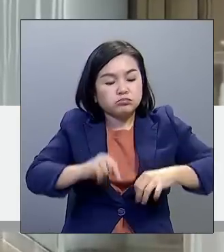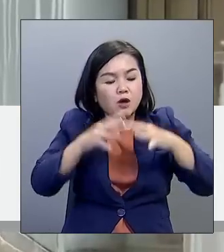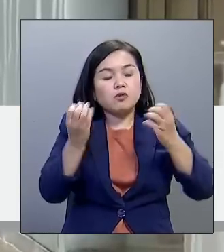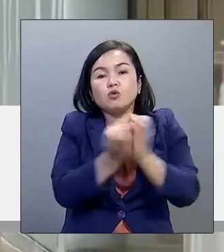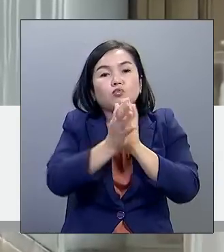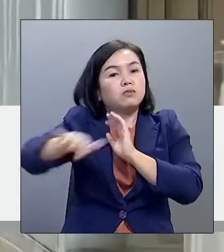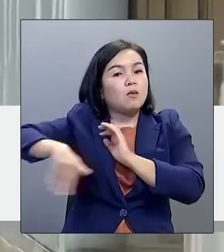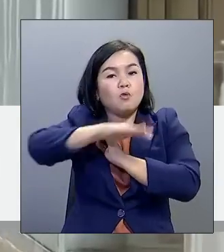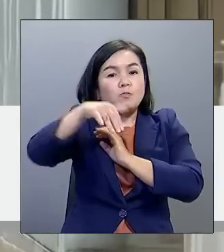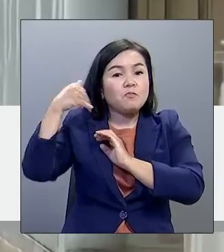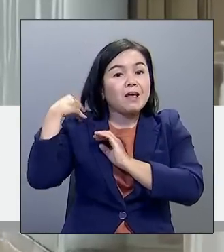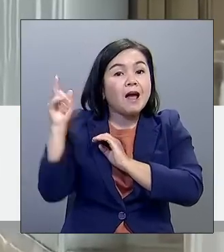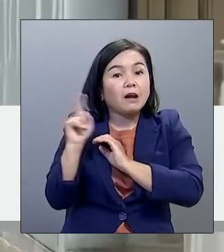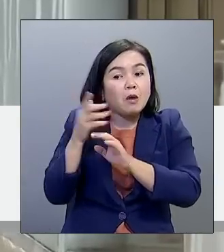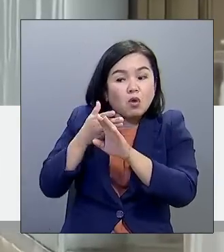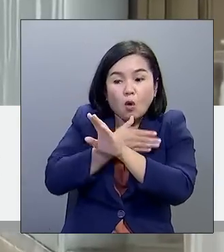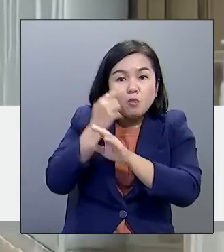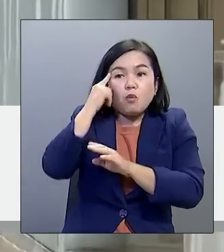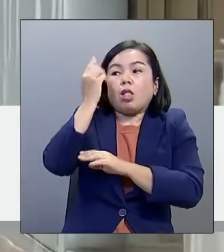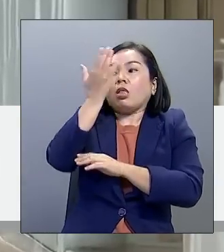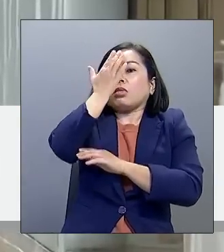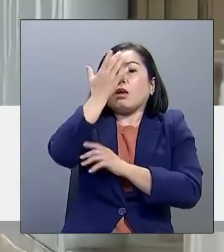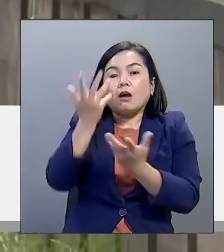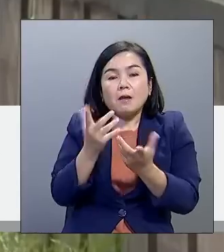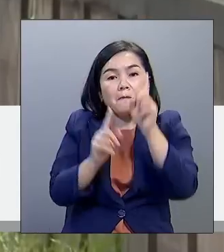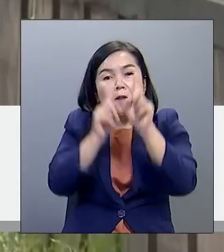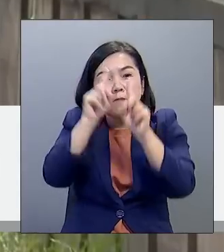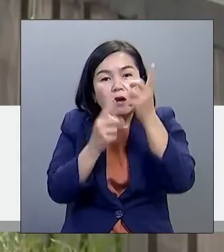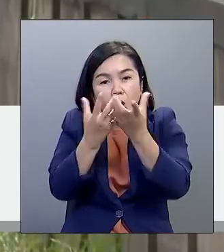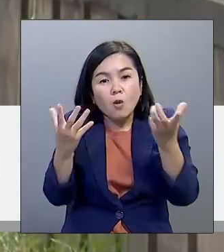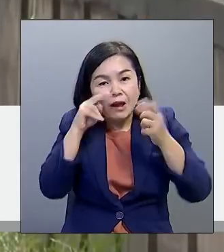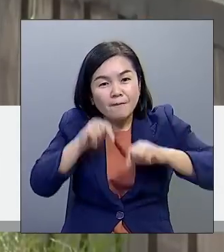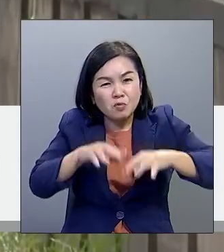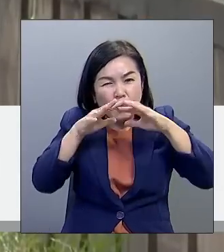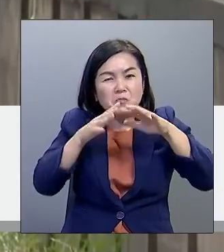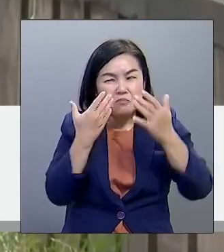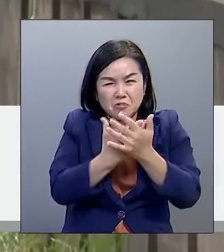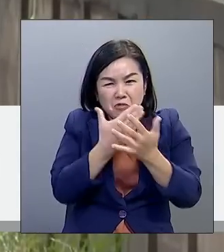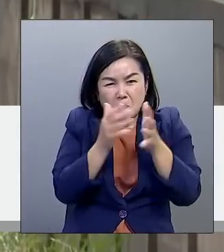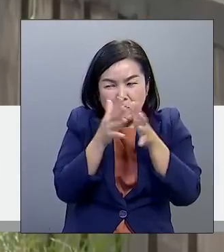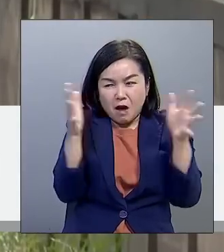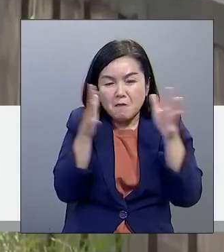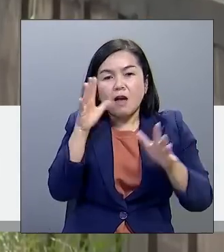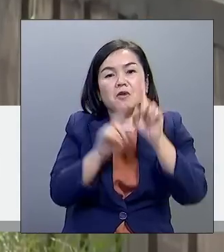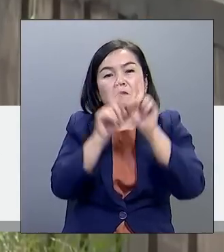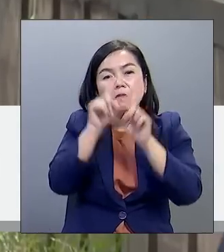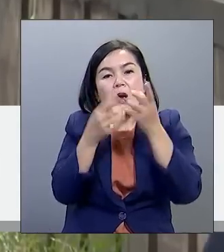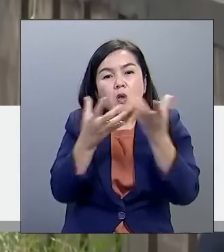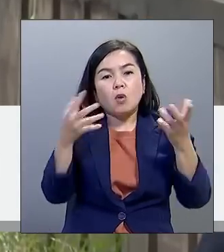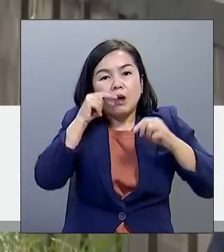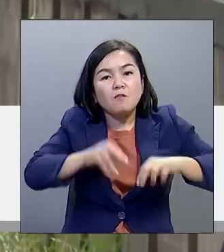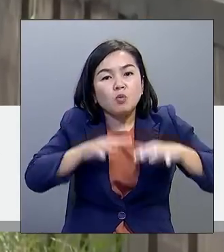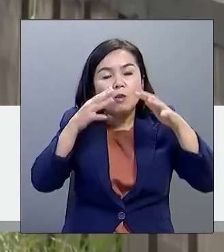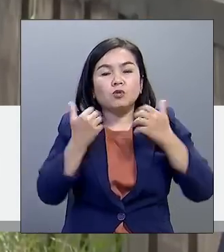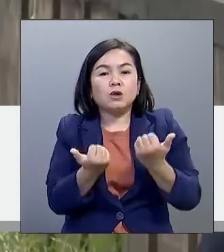มดค่ะเพราะไม่ได้มีการเตรียมการไว้ล่วงหน้ารวมมูลค่าความเสียหายน่าจะค่อนข้างมากทีเดียวค่ะแต่จนถึงขณะนี้ก็ยังไม่สามารถประ